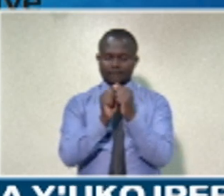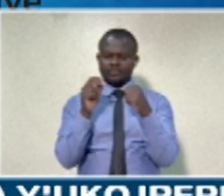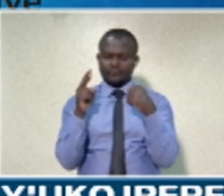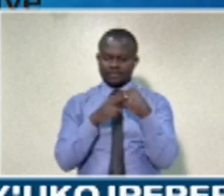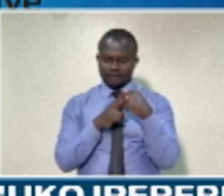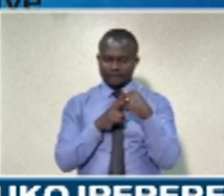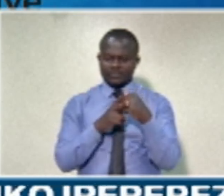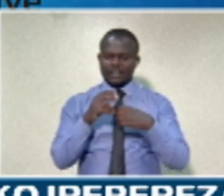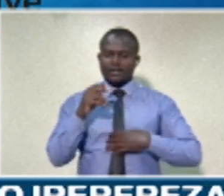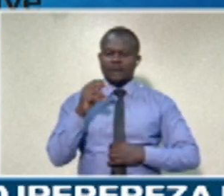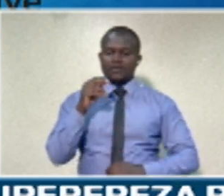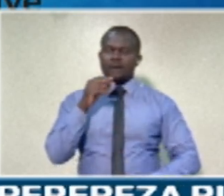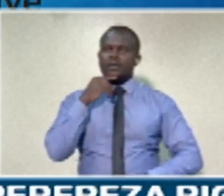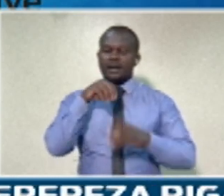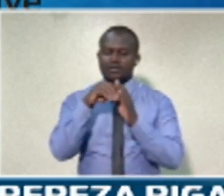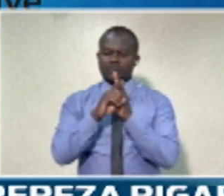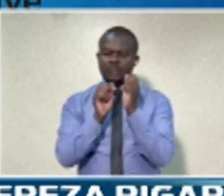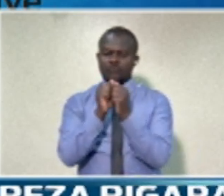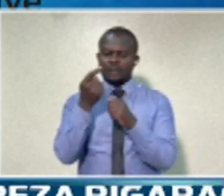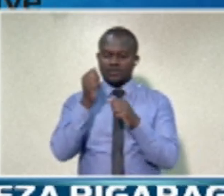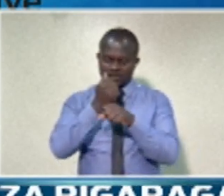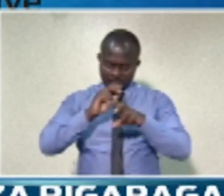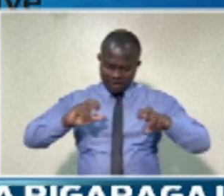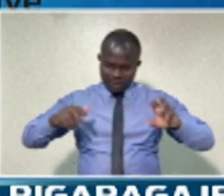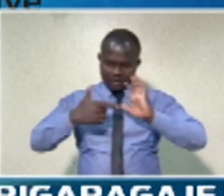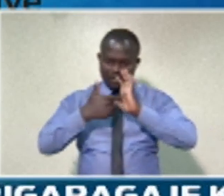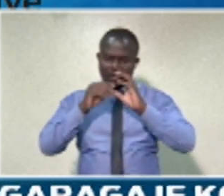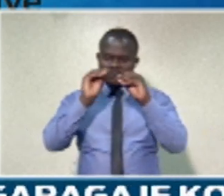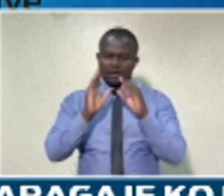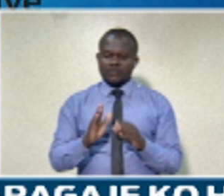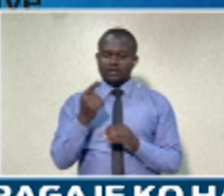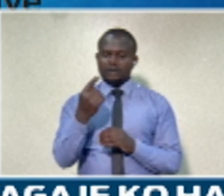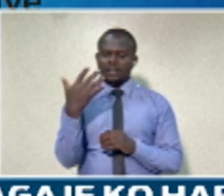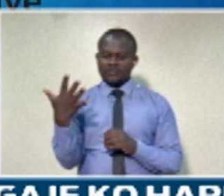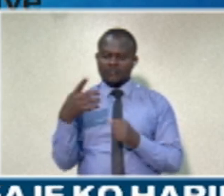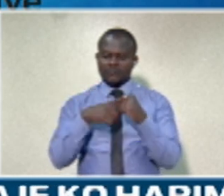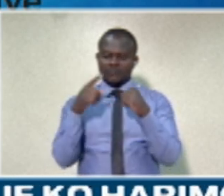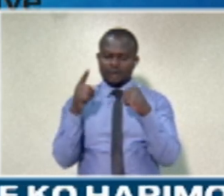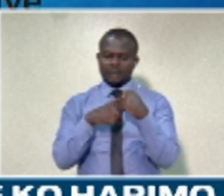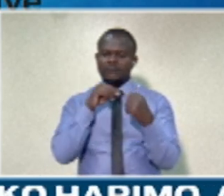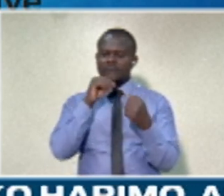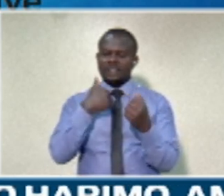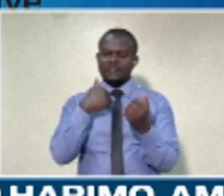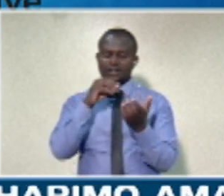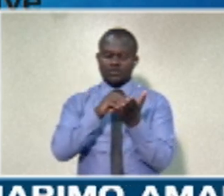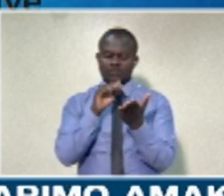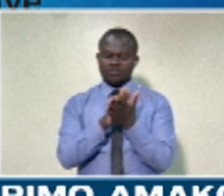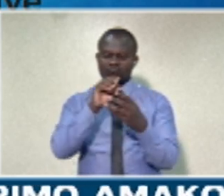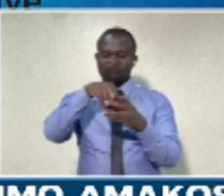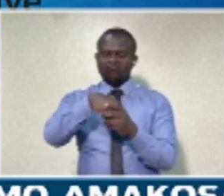23,617 bari mu turere 11 twakorewe igenzura hagaragaye abarimu 15,566 badafite dosiye,